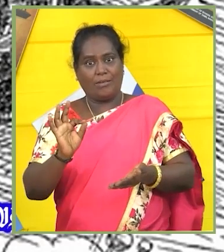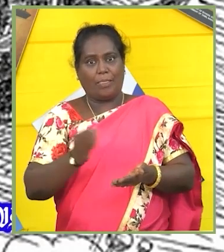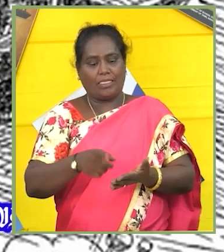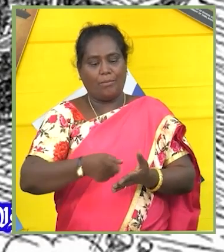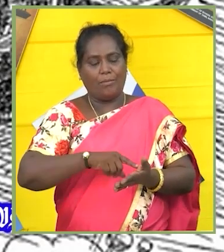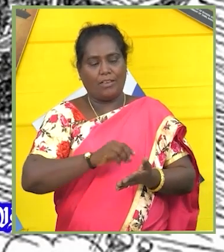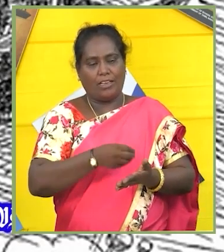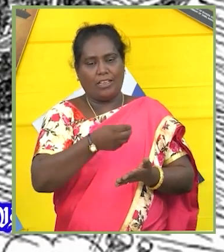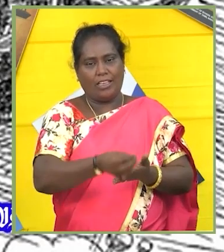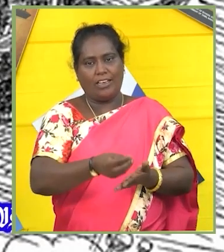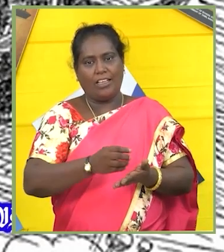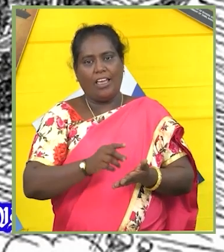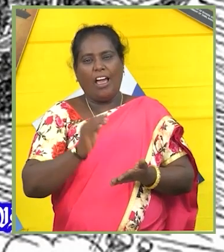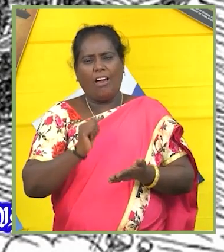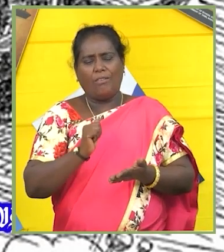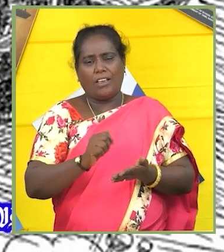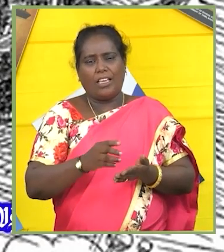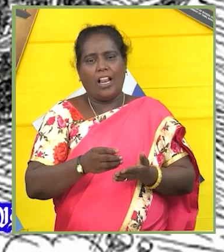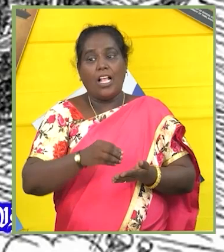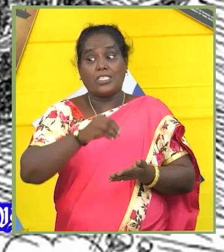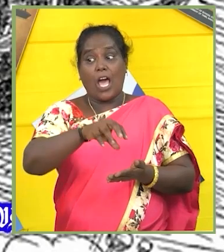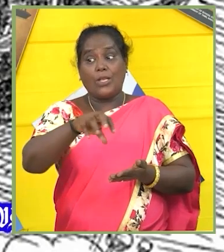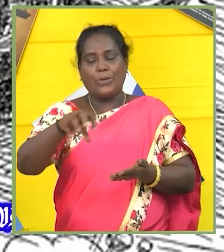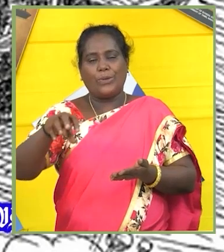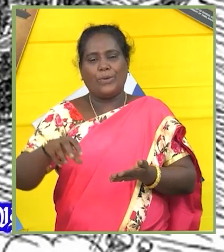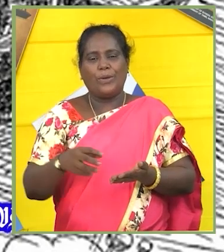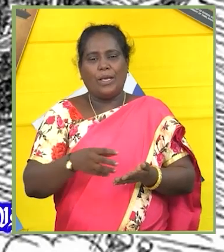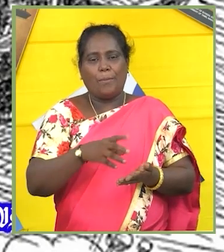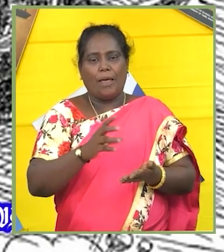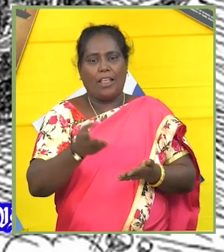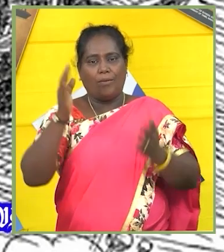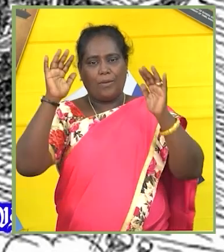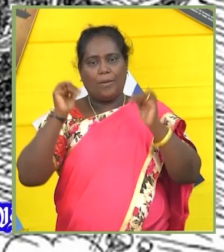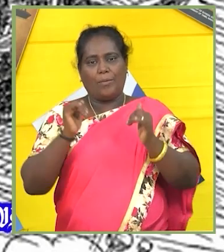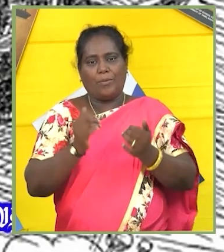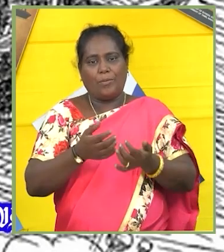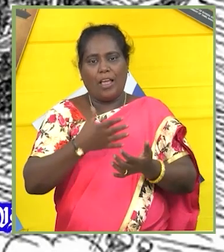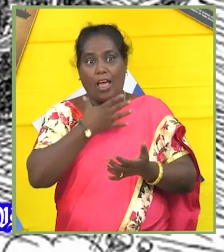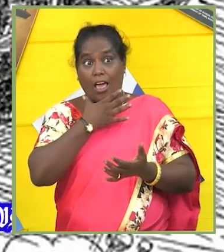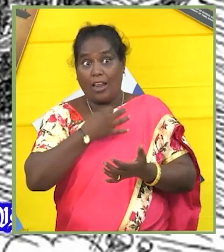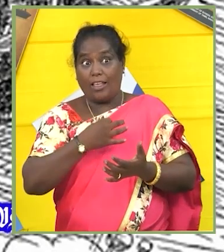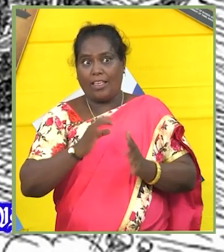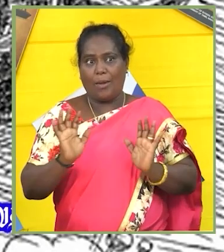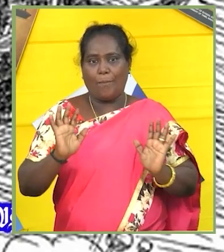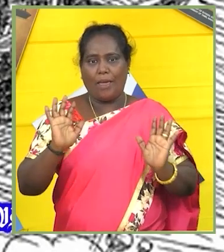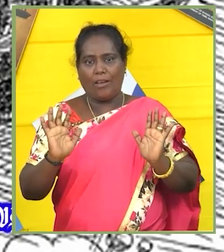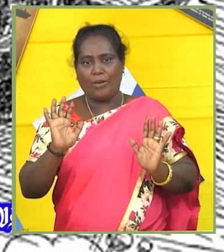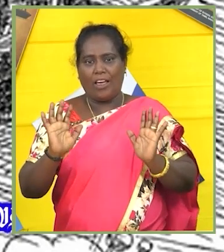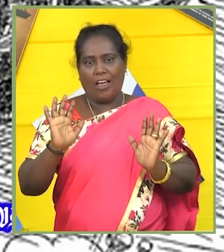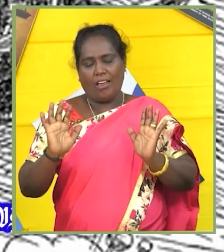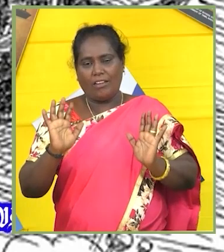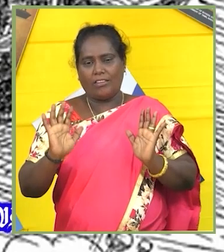தமிழ் மக்களுடைய கைகள். அவ்வகையில் சான்றாக கூற வேண்டுமென்றால், மழை வரும் முன் ஒரு அழகிய ஆண்மையில்